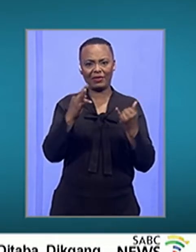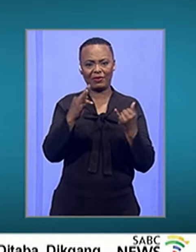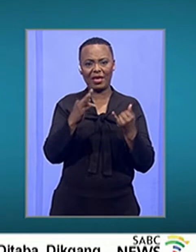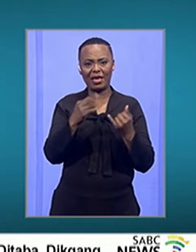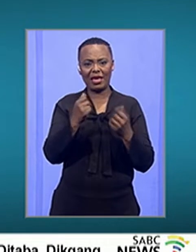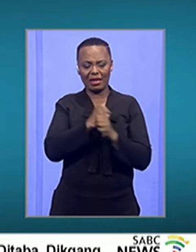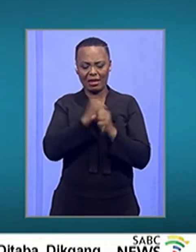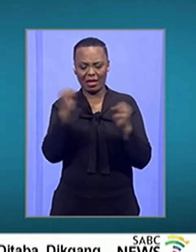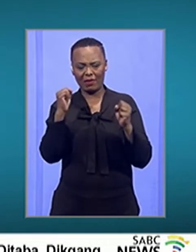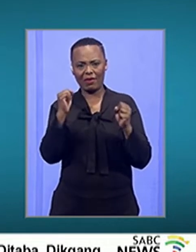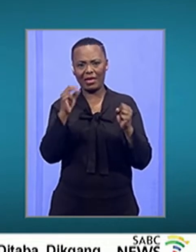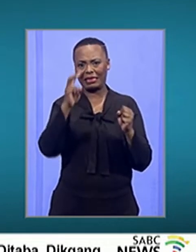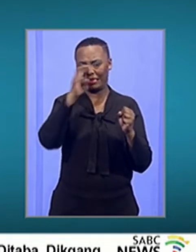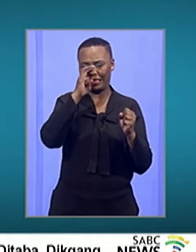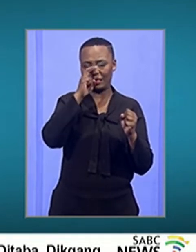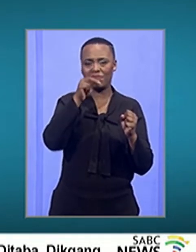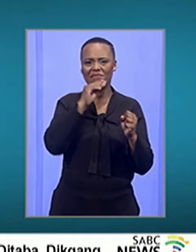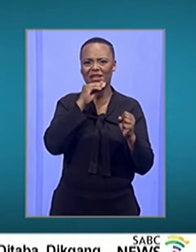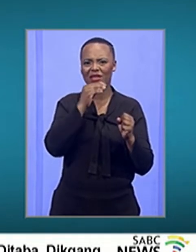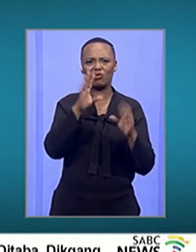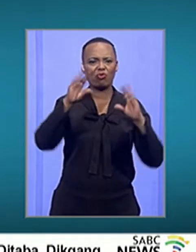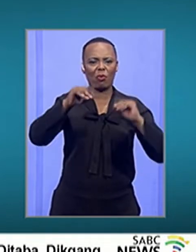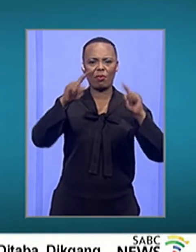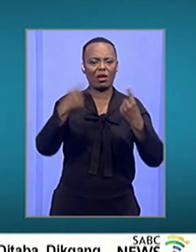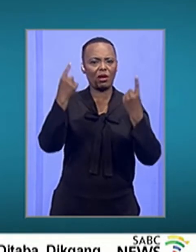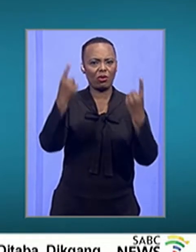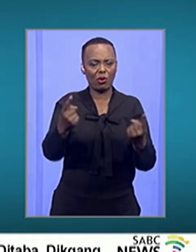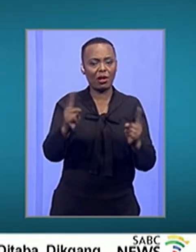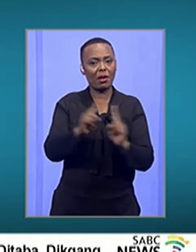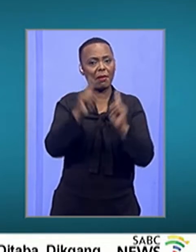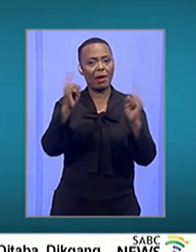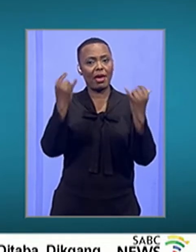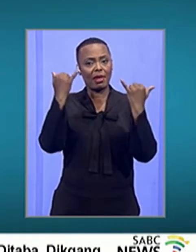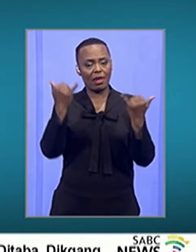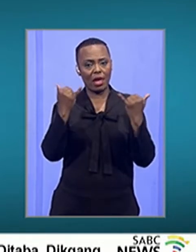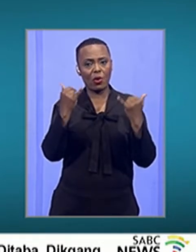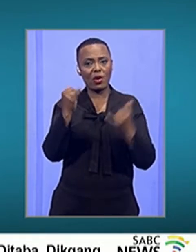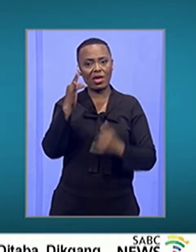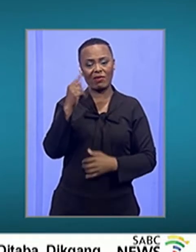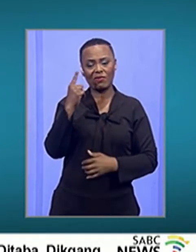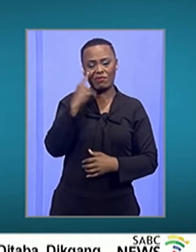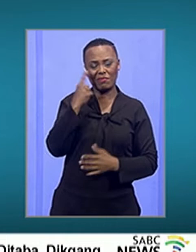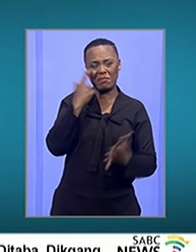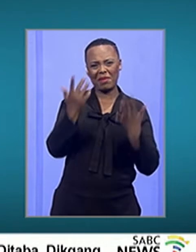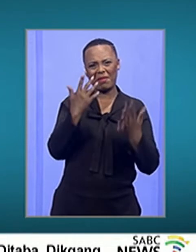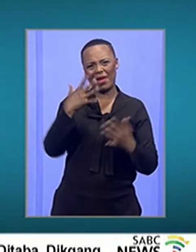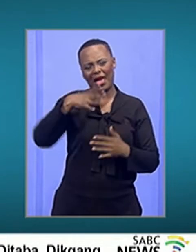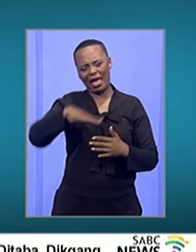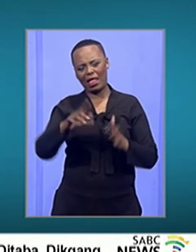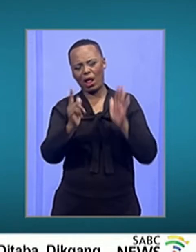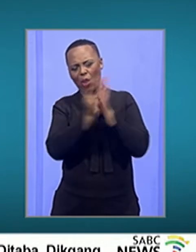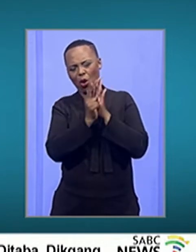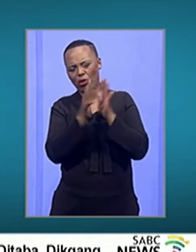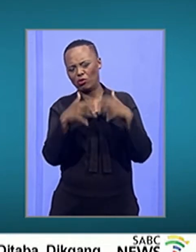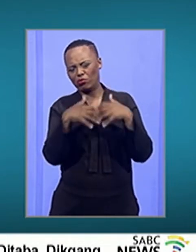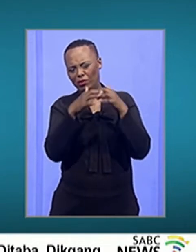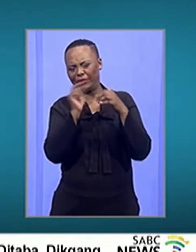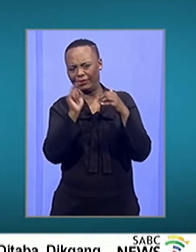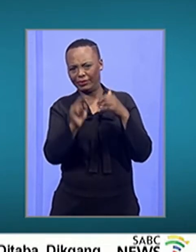ga tee mohlomongwe ge go lebeletswe ka boswa kahlolo e fiwang disini